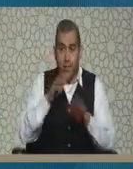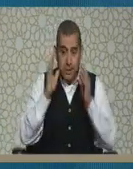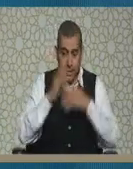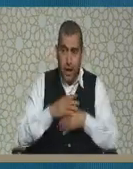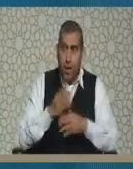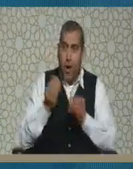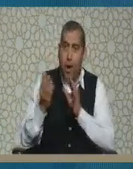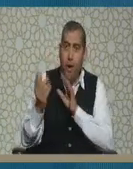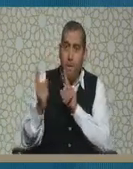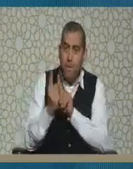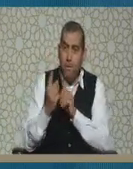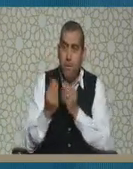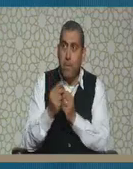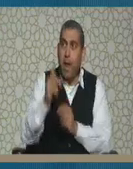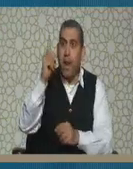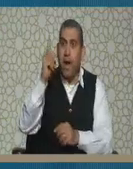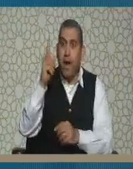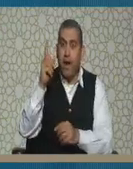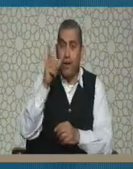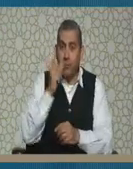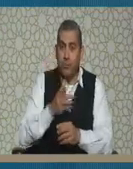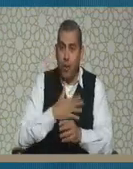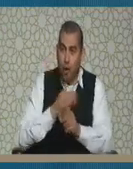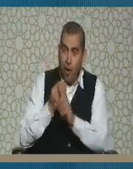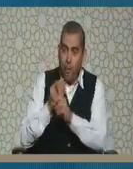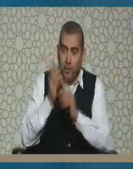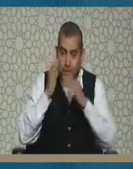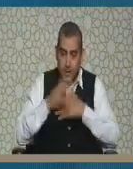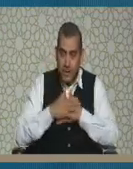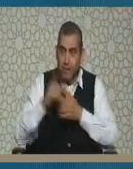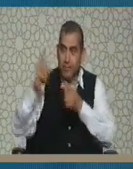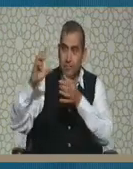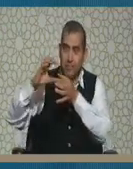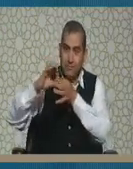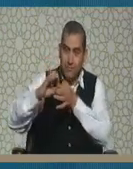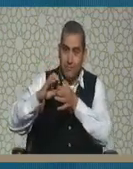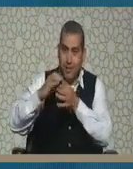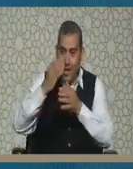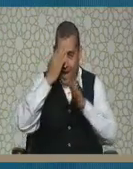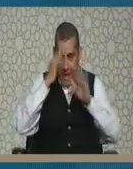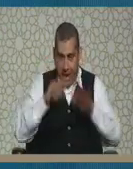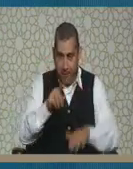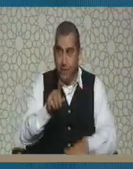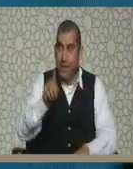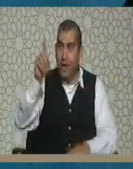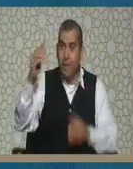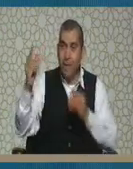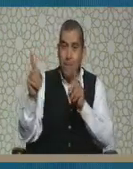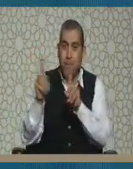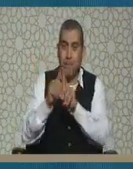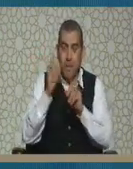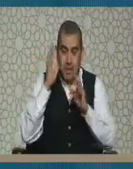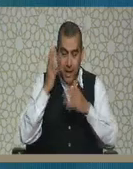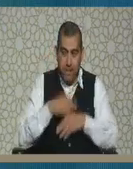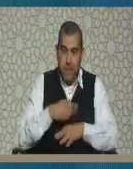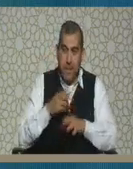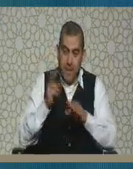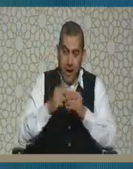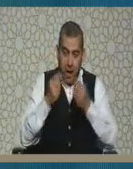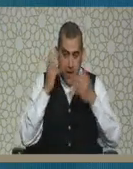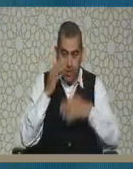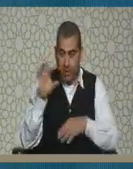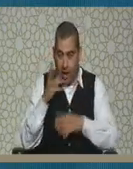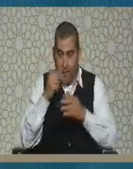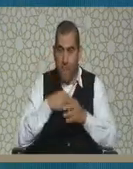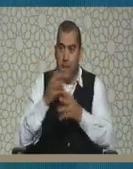انت ستلقى الله لان الصلاه صله بين العبد وربي فتخرج من الصلاه وقد استدت شوقا وده اللي